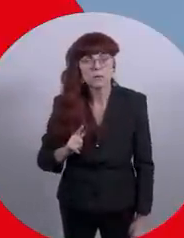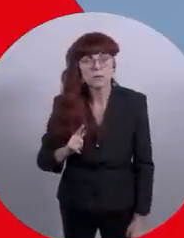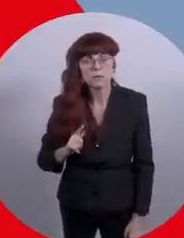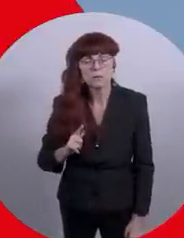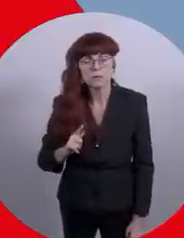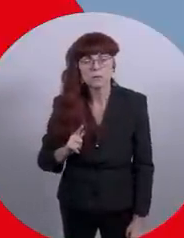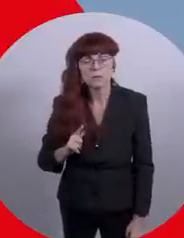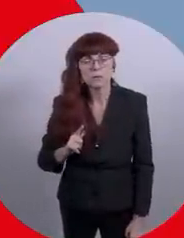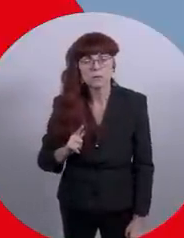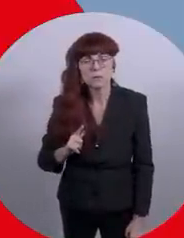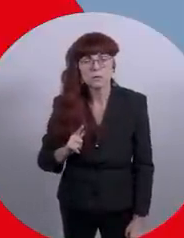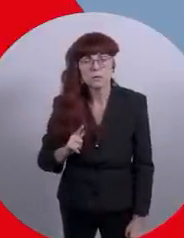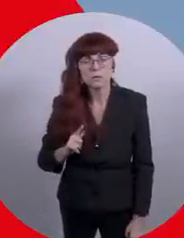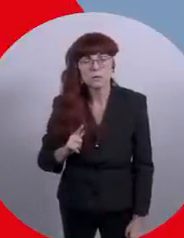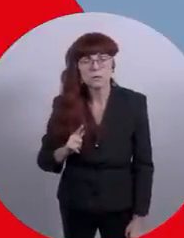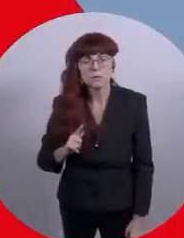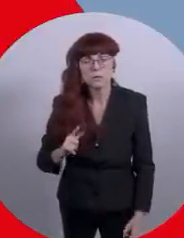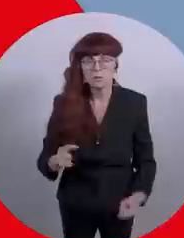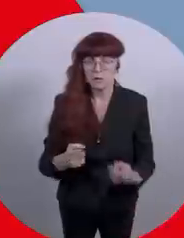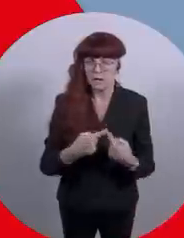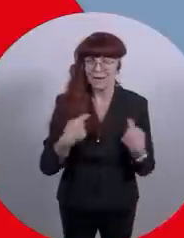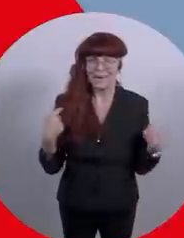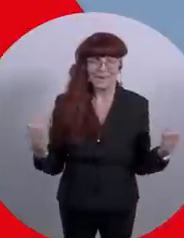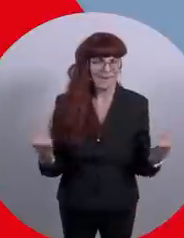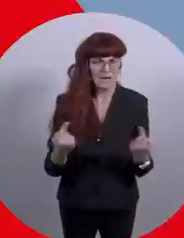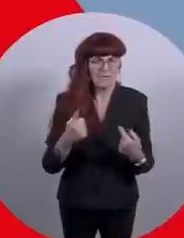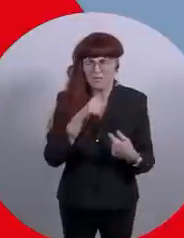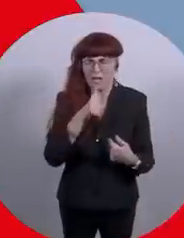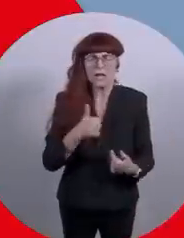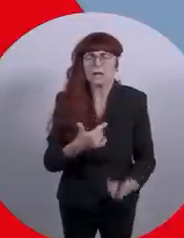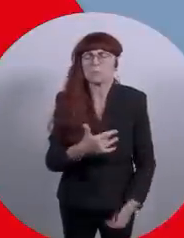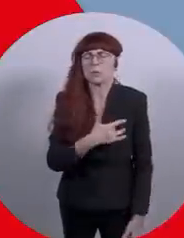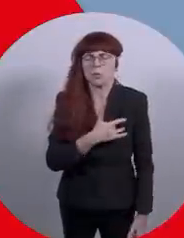das betrifft nicht uns hier im Saal und Funktionäre